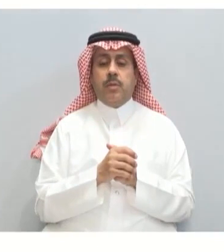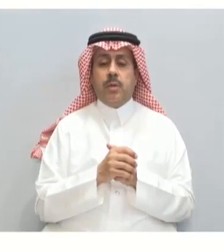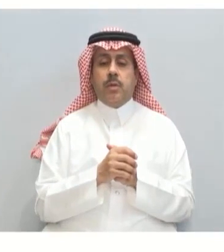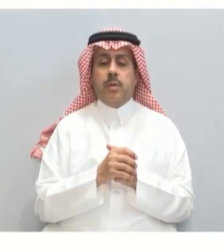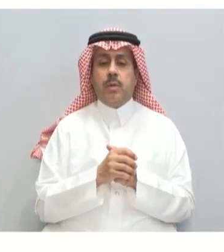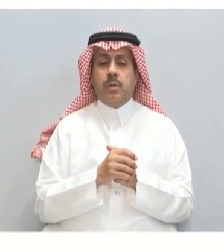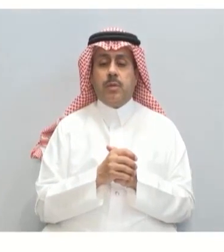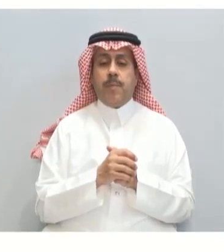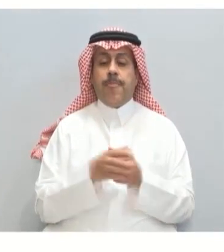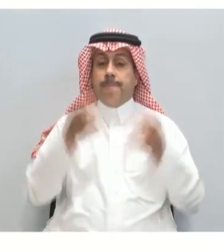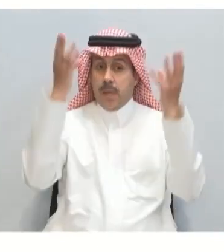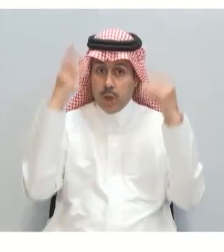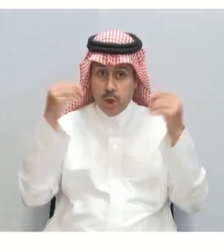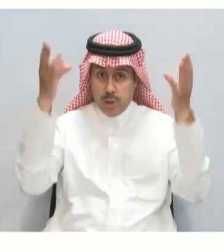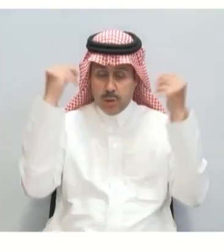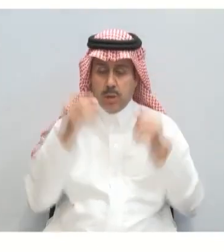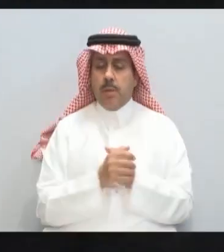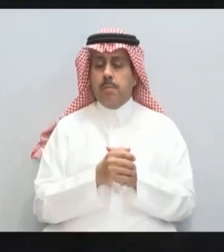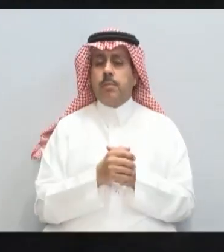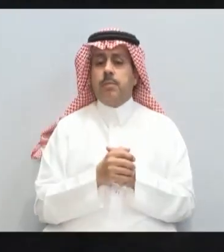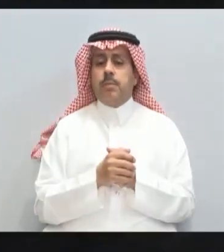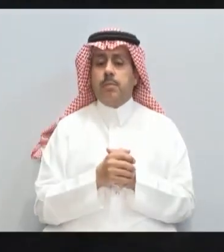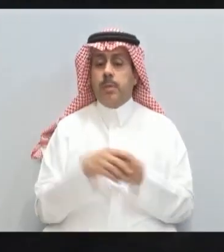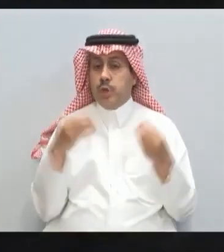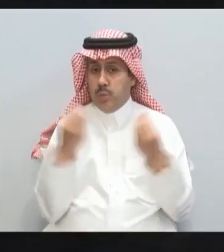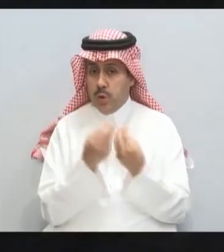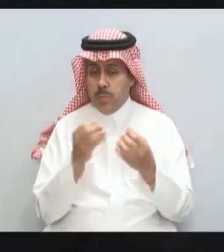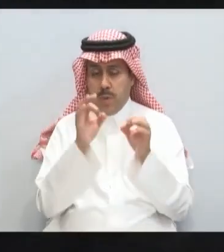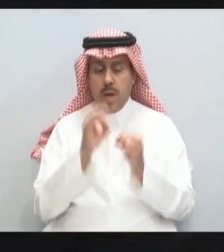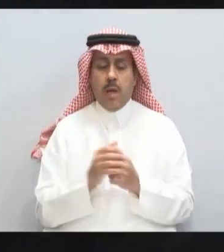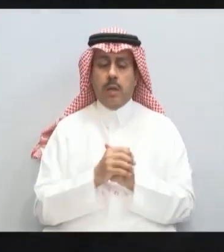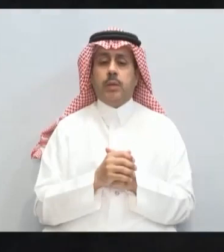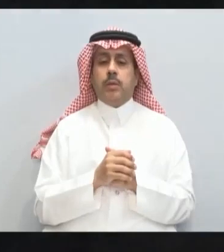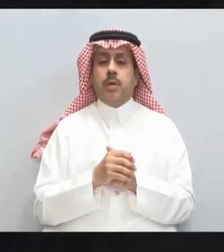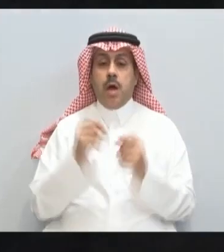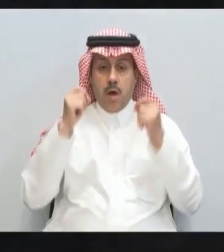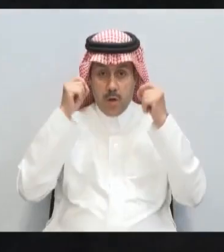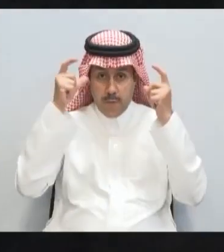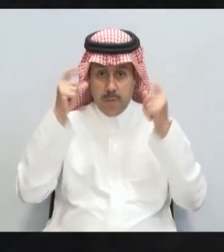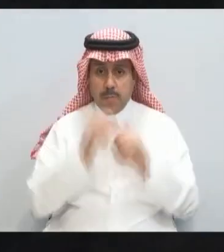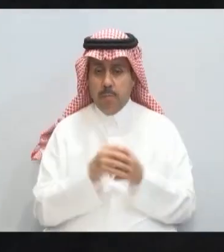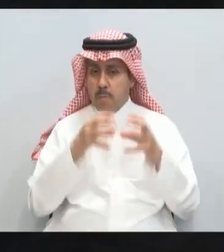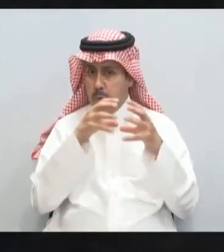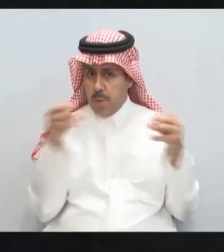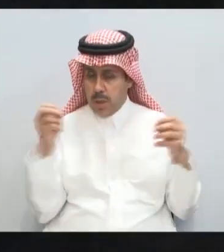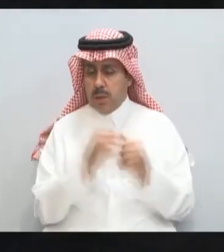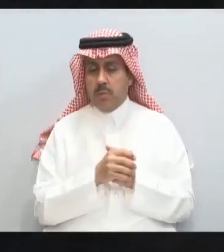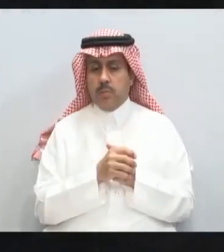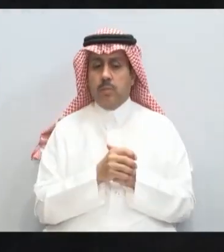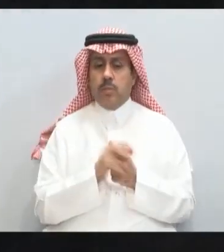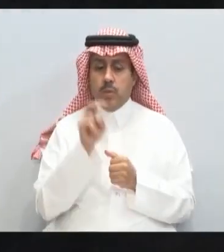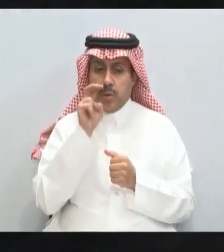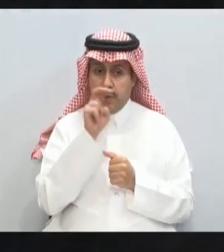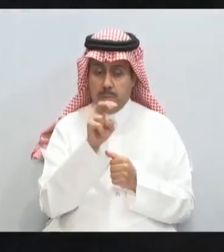ان طوفت واياكم بحمد الله تعالى على جمله من الايات الكريمات عرفنا شيئا من معانيها كذلك وقفت